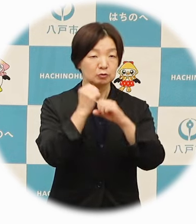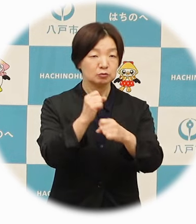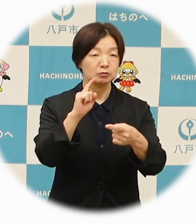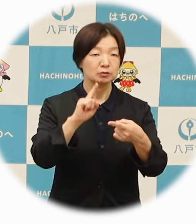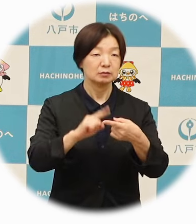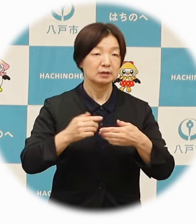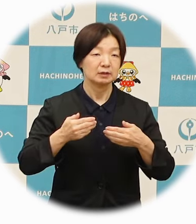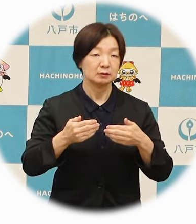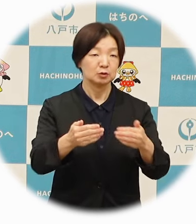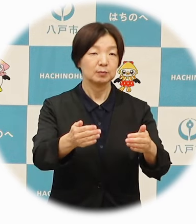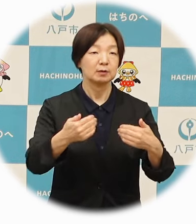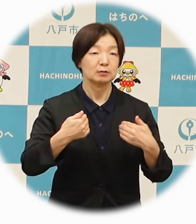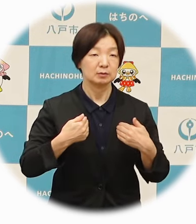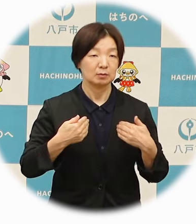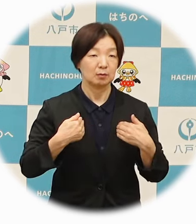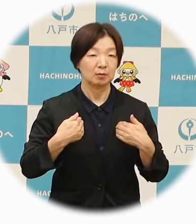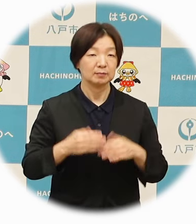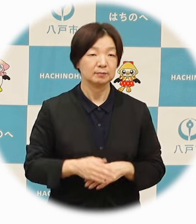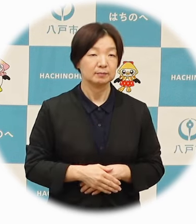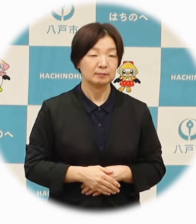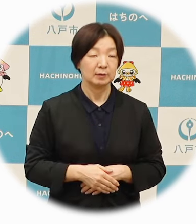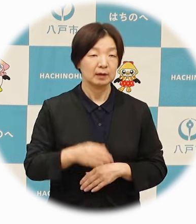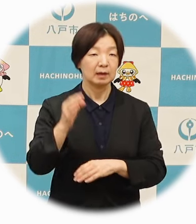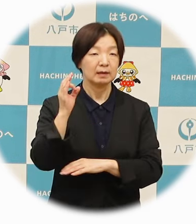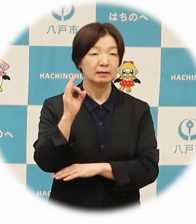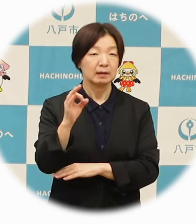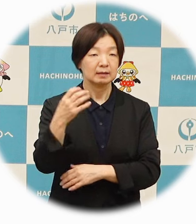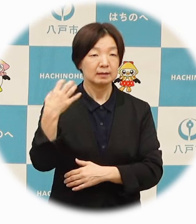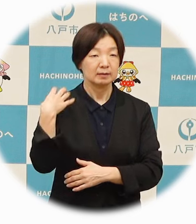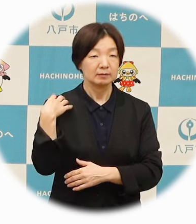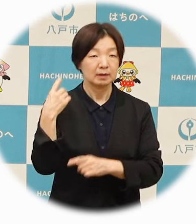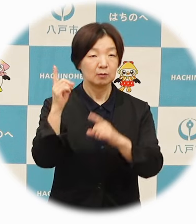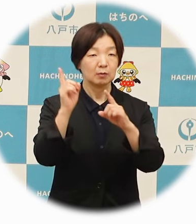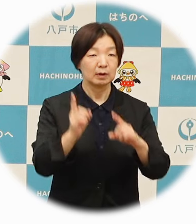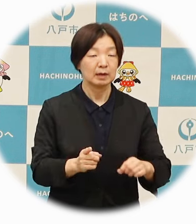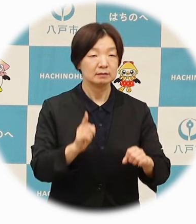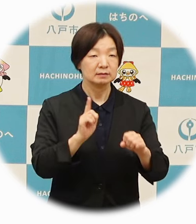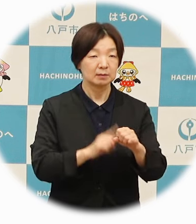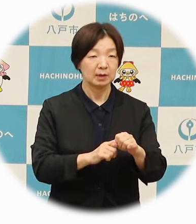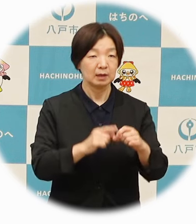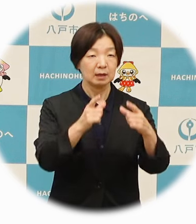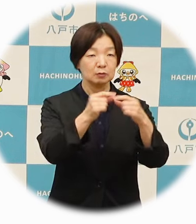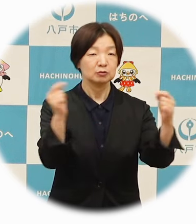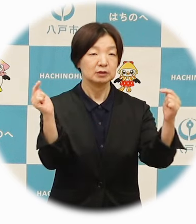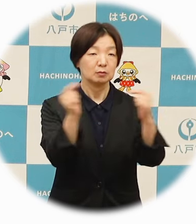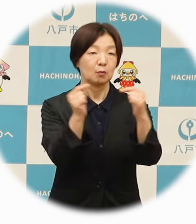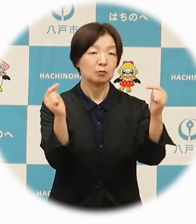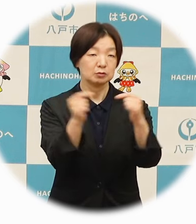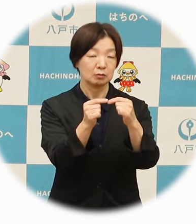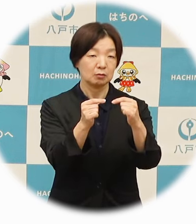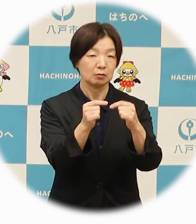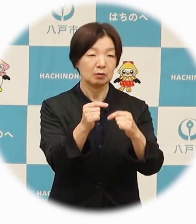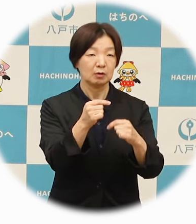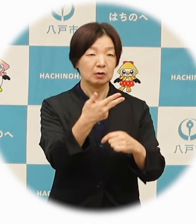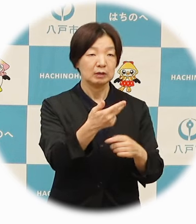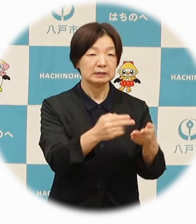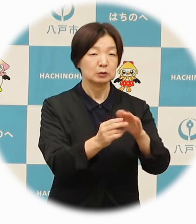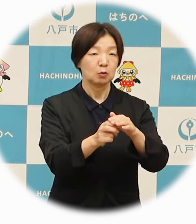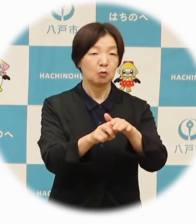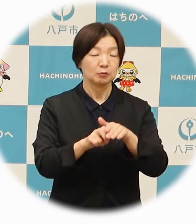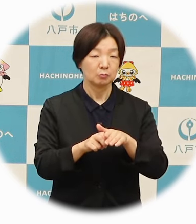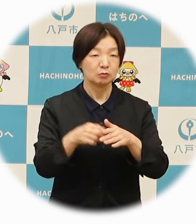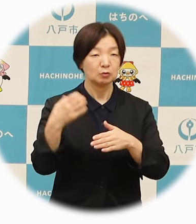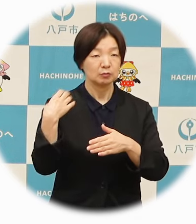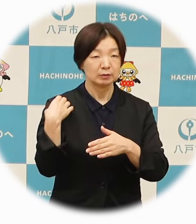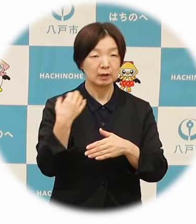に進めていく必要があるため、財政負担の軽減に関する国への働きかけと市町村負担分に対